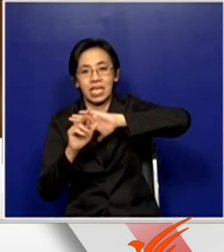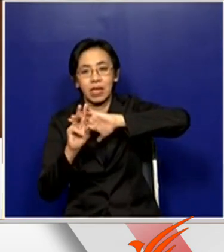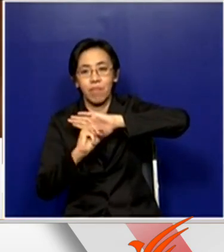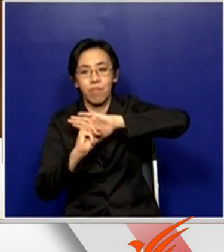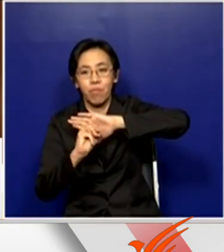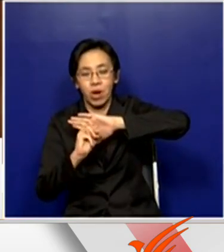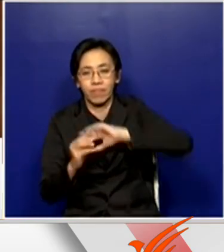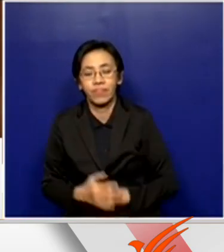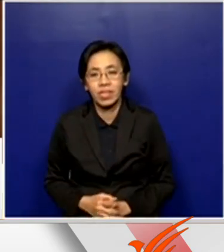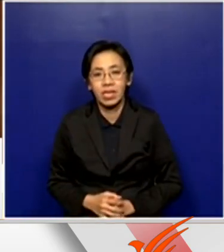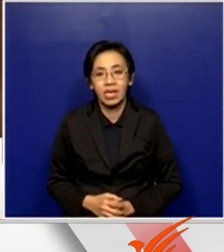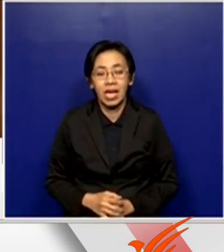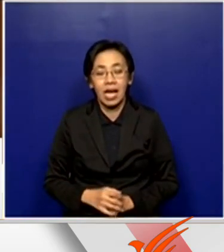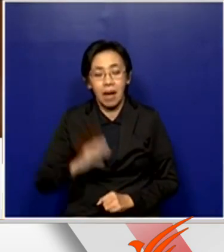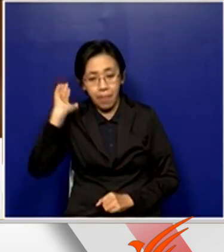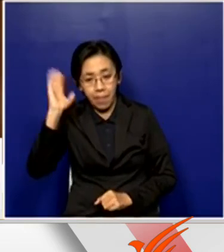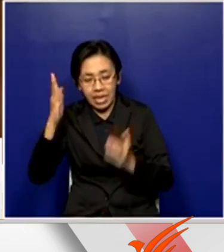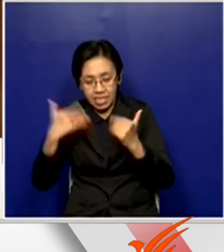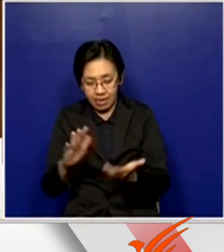อาธิบรายเสร็ผมจะให้ทานพระทานดวยนะครั